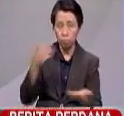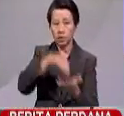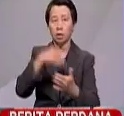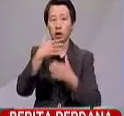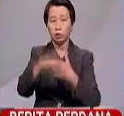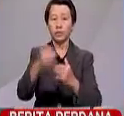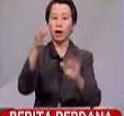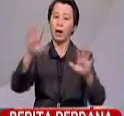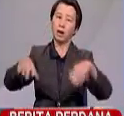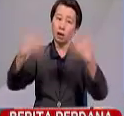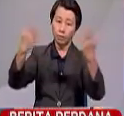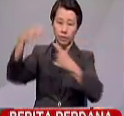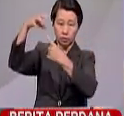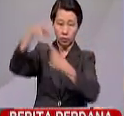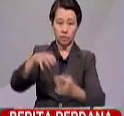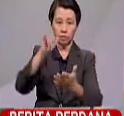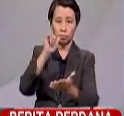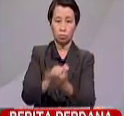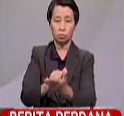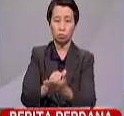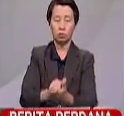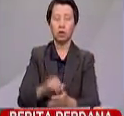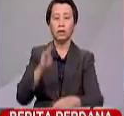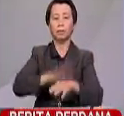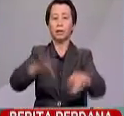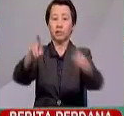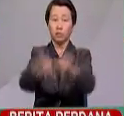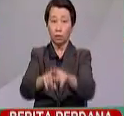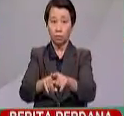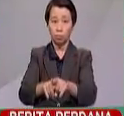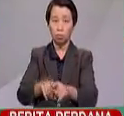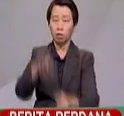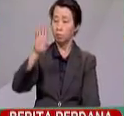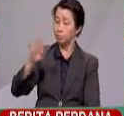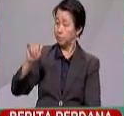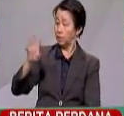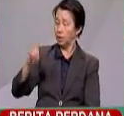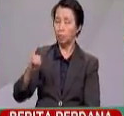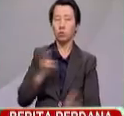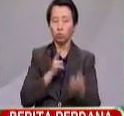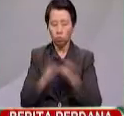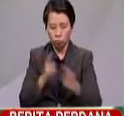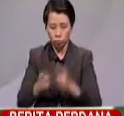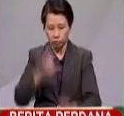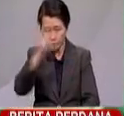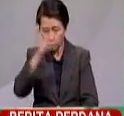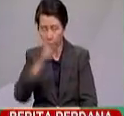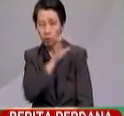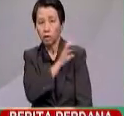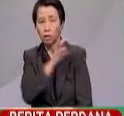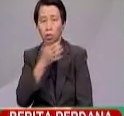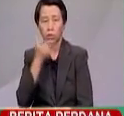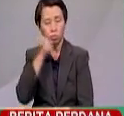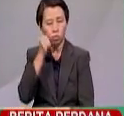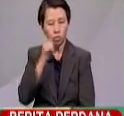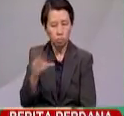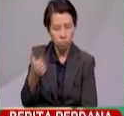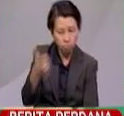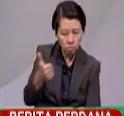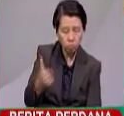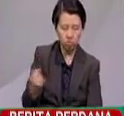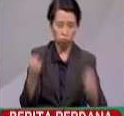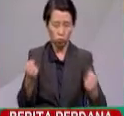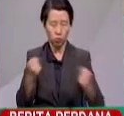selepas berakhirnya temasya terbabit. Pada masa sama, badan induk itu terbabit sedang berusaha mencari jurulatih wanita berkaliber bagi